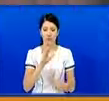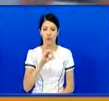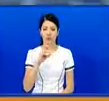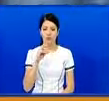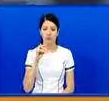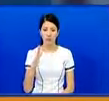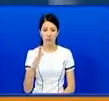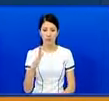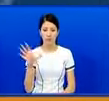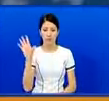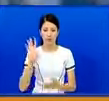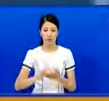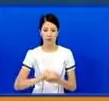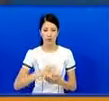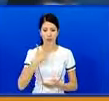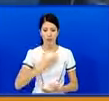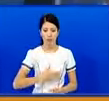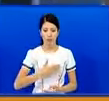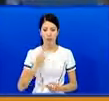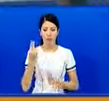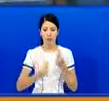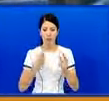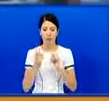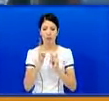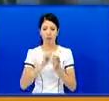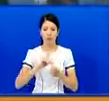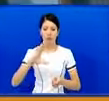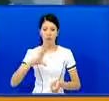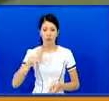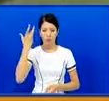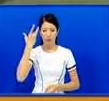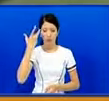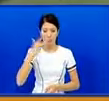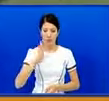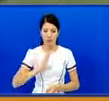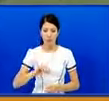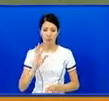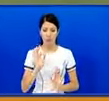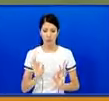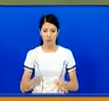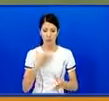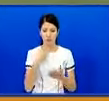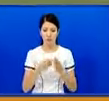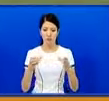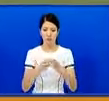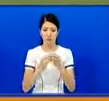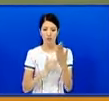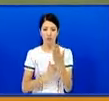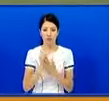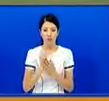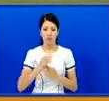жылы лебізіне ие болды. Алаңға алмастырып шығарған ойыншылардан жаңылыспаған Алексей Петрушин командасы осылай өз биігінен көрінді. Енді